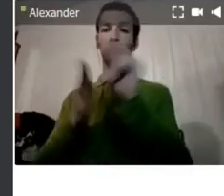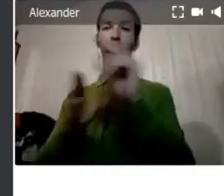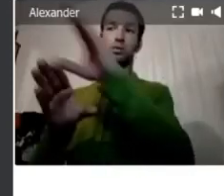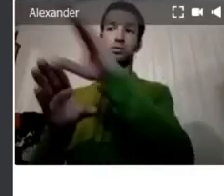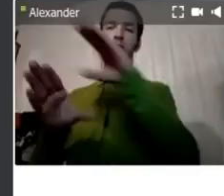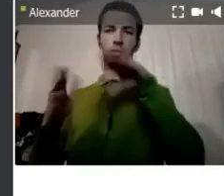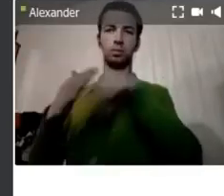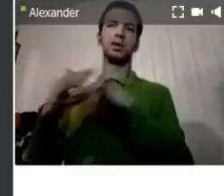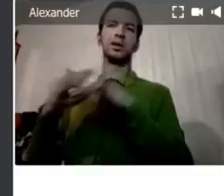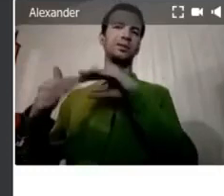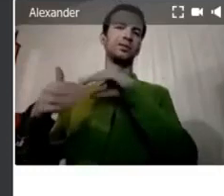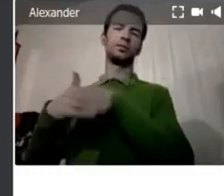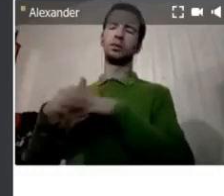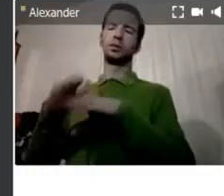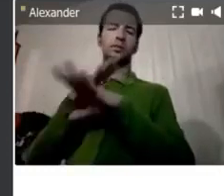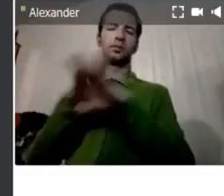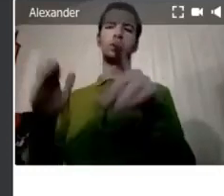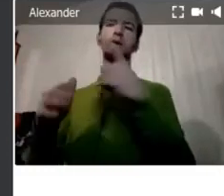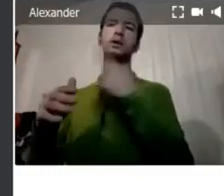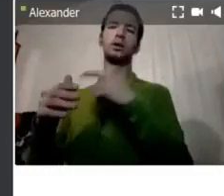высказывание. Значит,